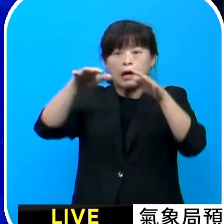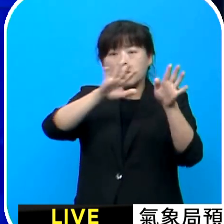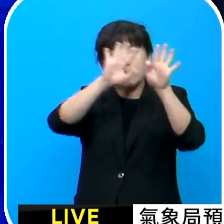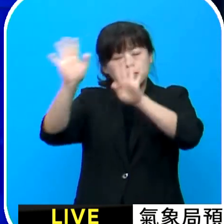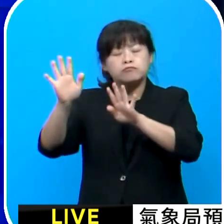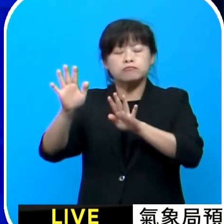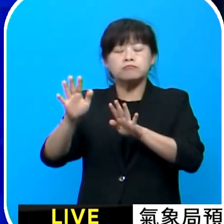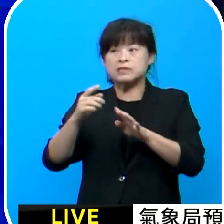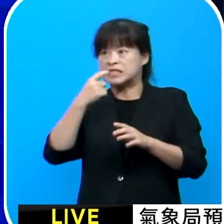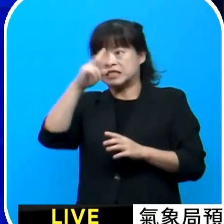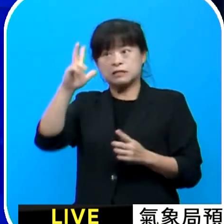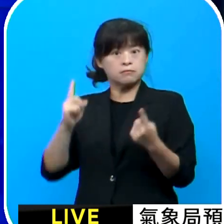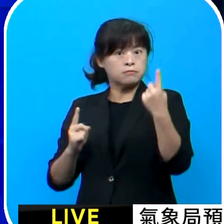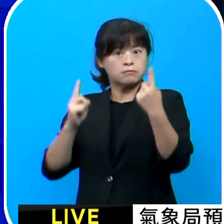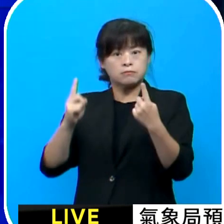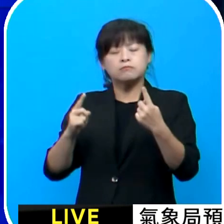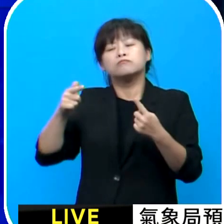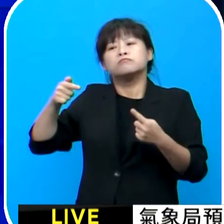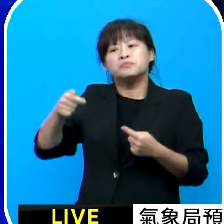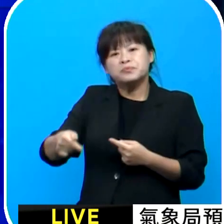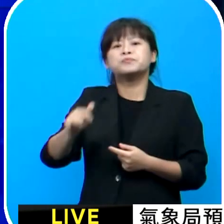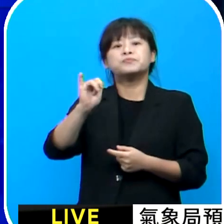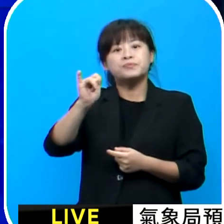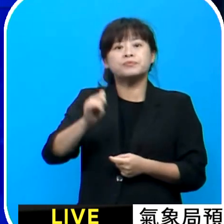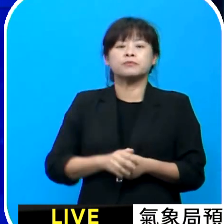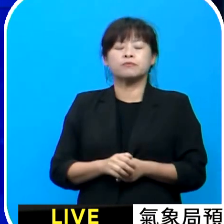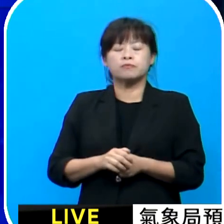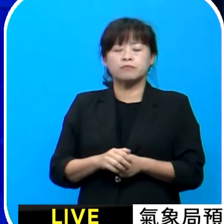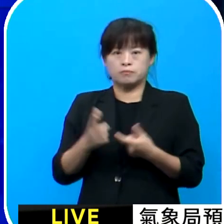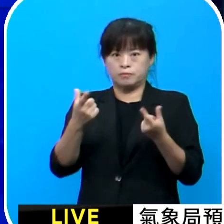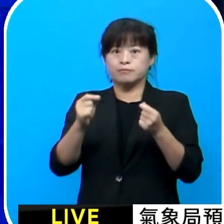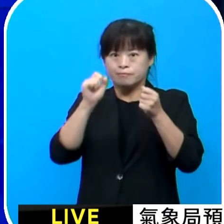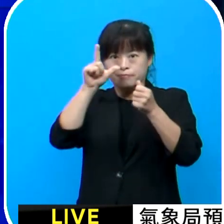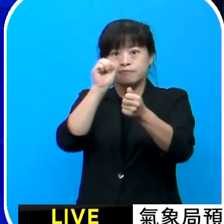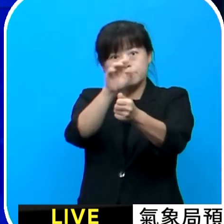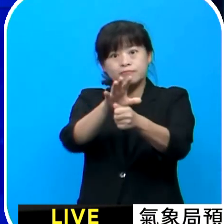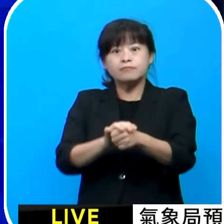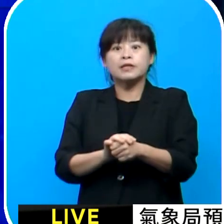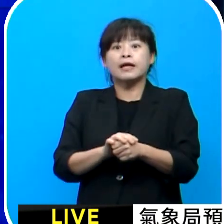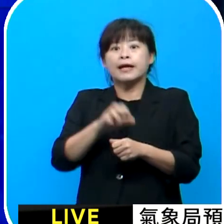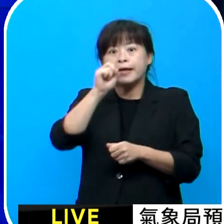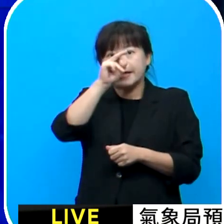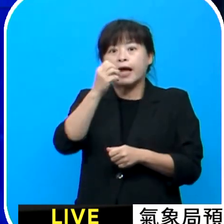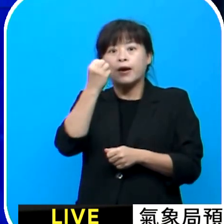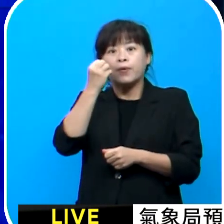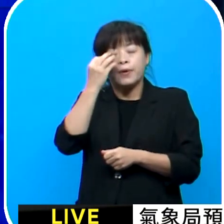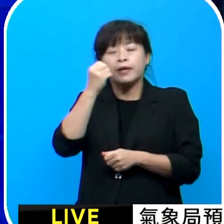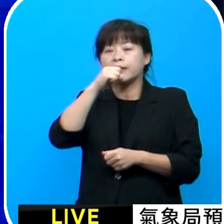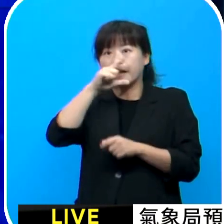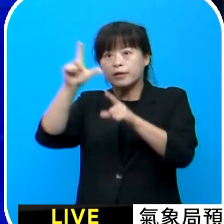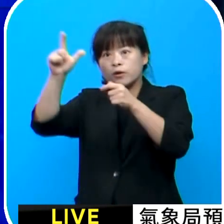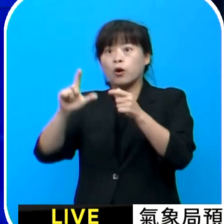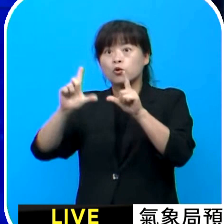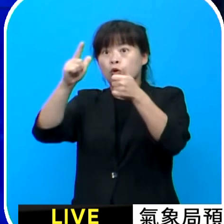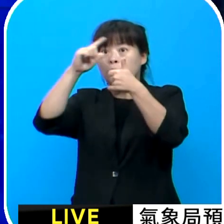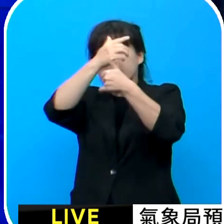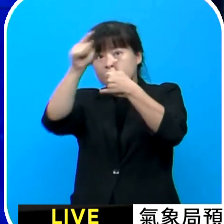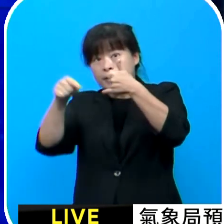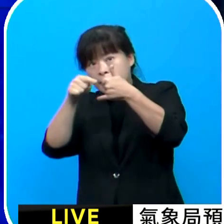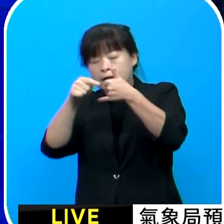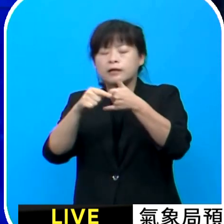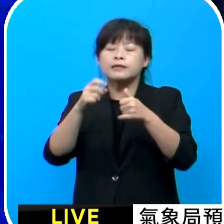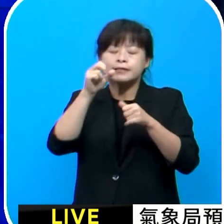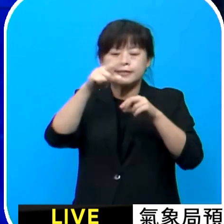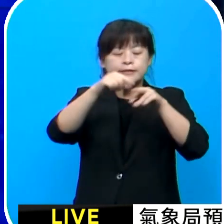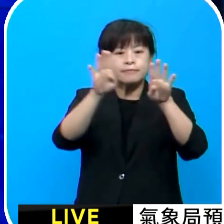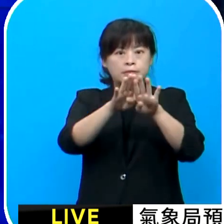整体来说跟白天比起来是较为趋缓。不过还是要提醒宜花地区以及东北角还有金门地区的朋友